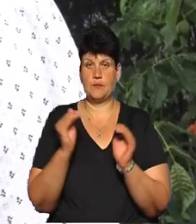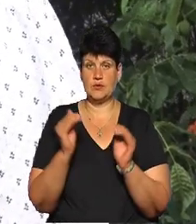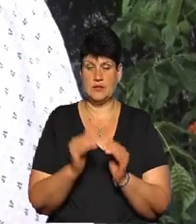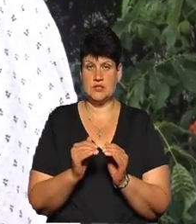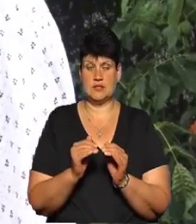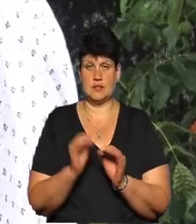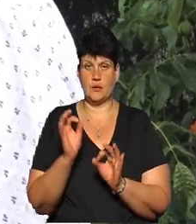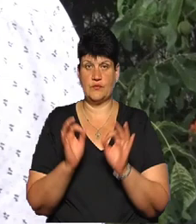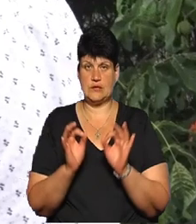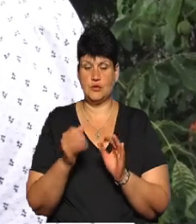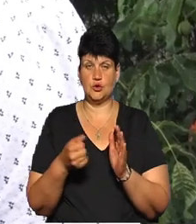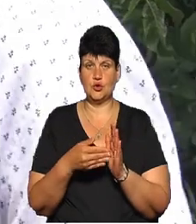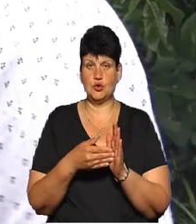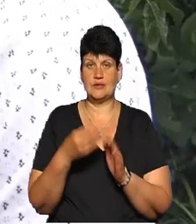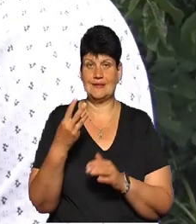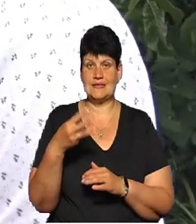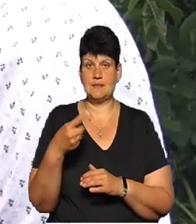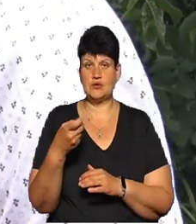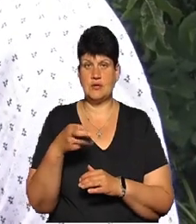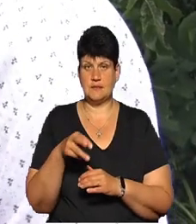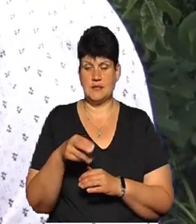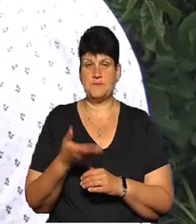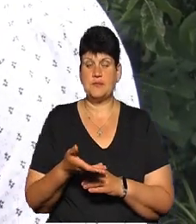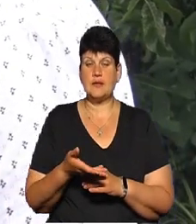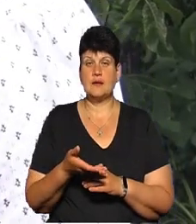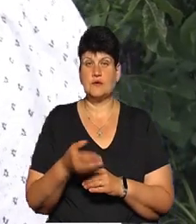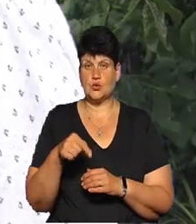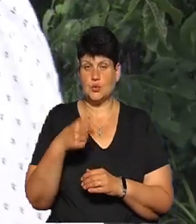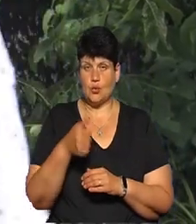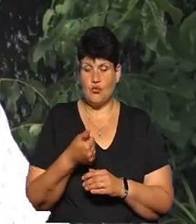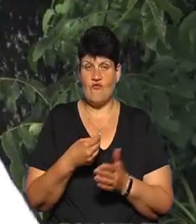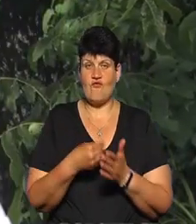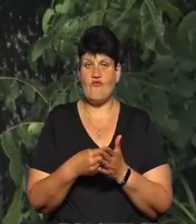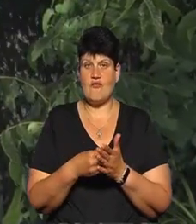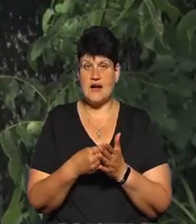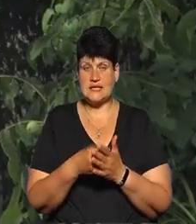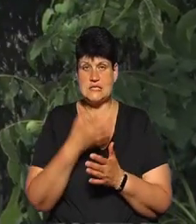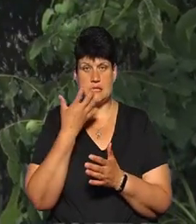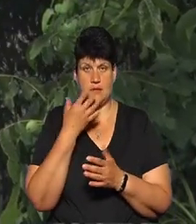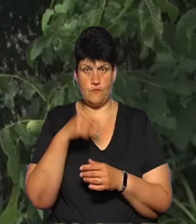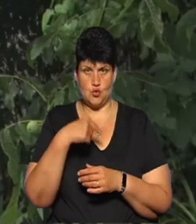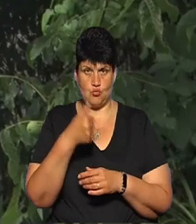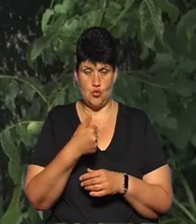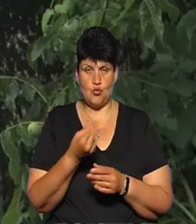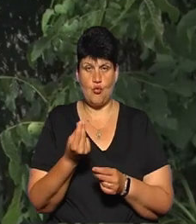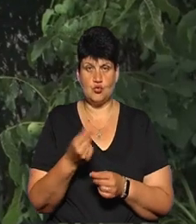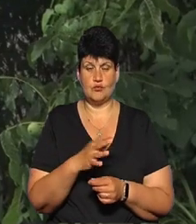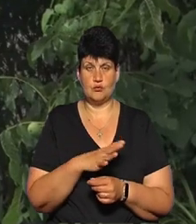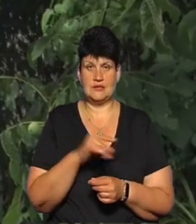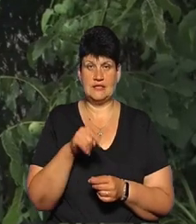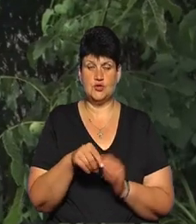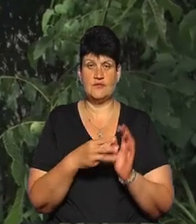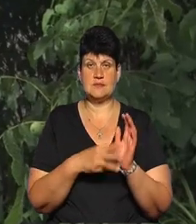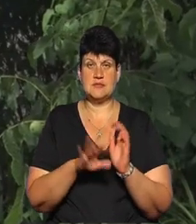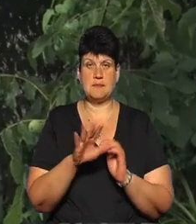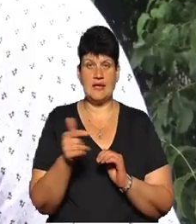до 31 липня 2022 року. В цьому році вартість теплової енергії коштувала 1085